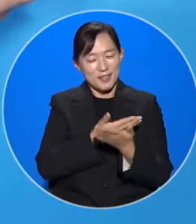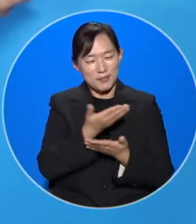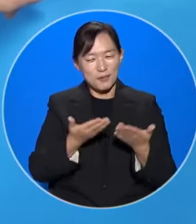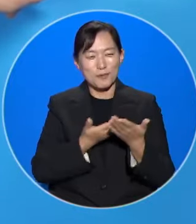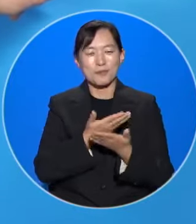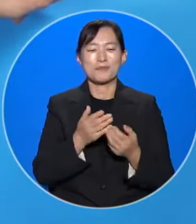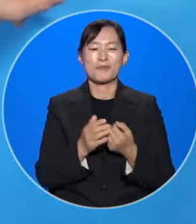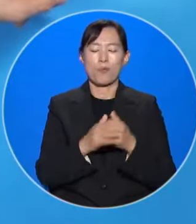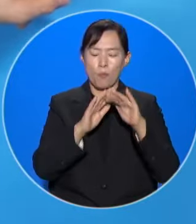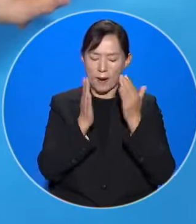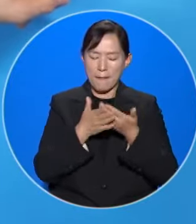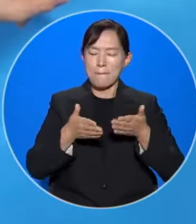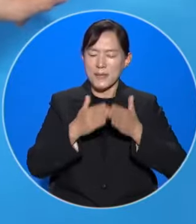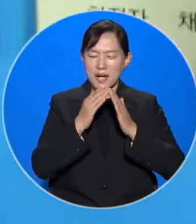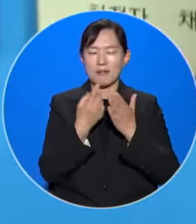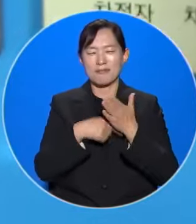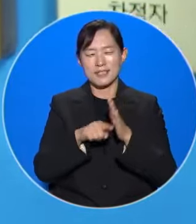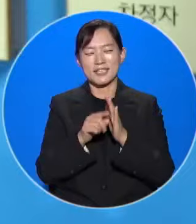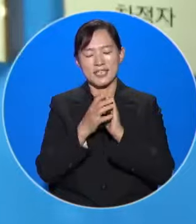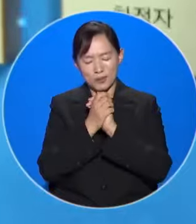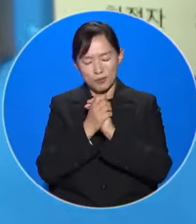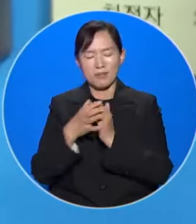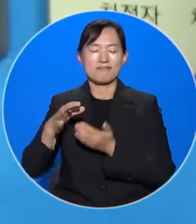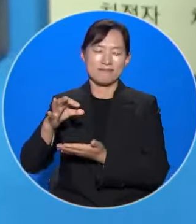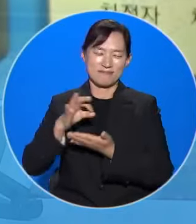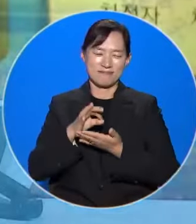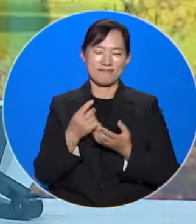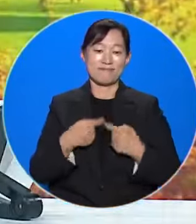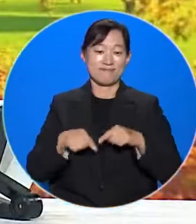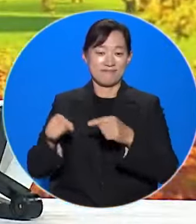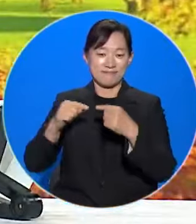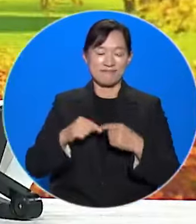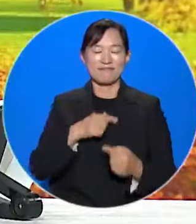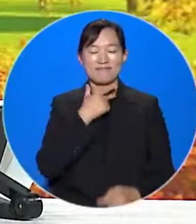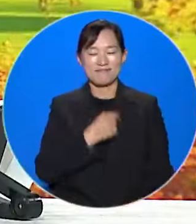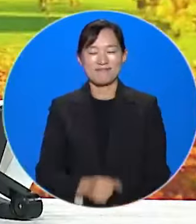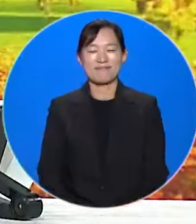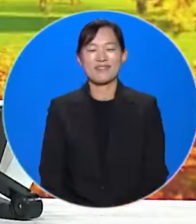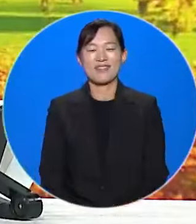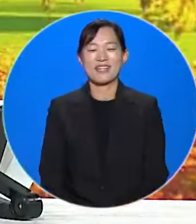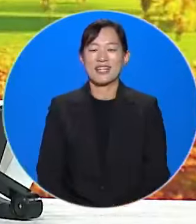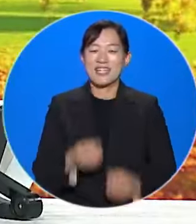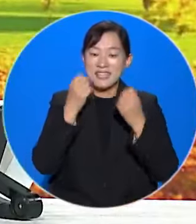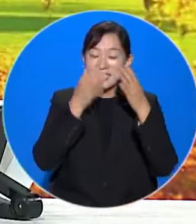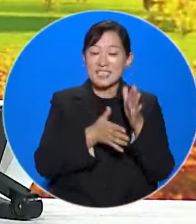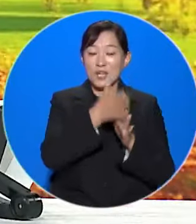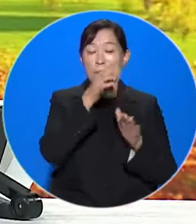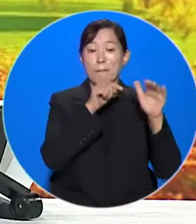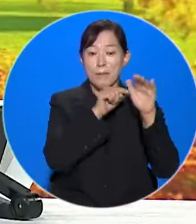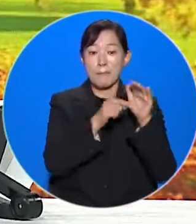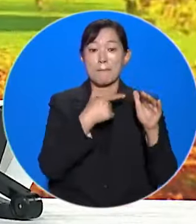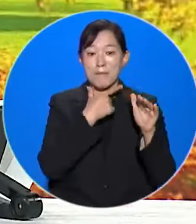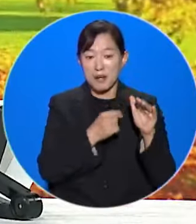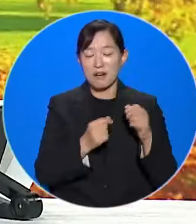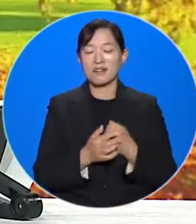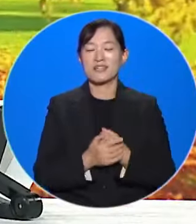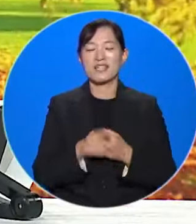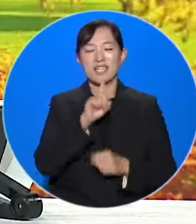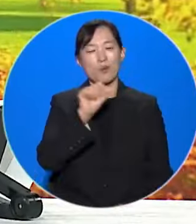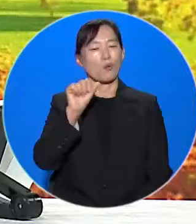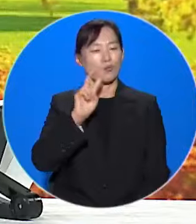복음 스튜디오 완공을 위해 기도와 주춧돌 헌금으로 동참해 주시기를 바랍니다. 신사옥 방문을 원하시는 성도님들은